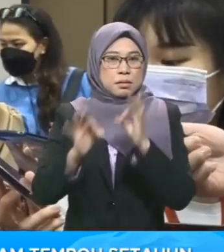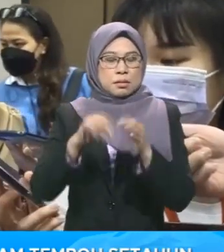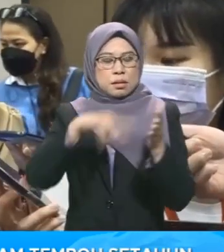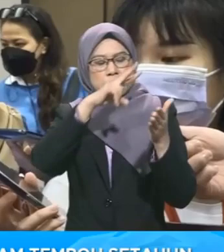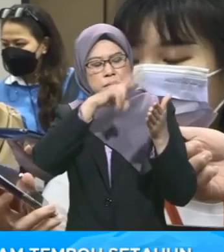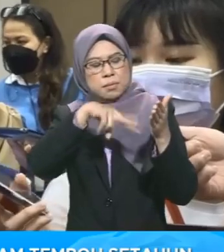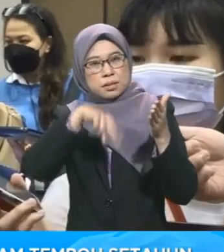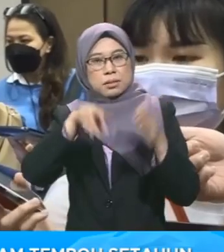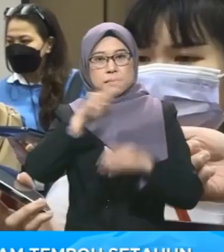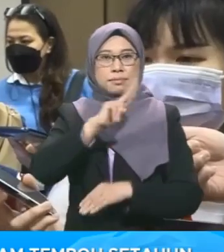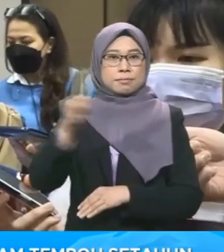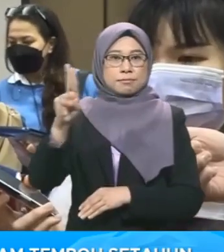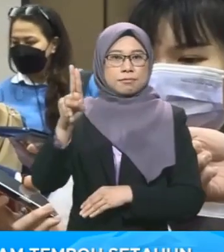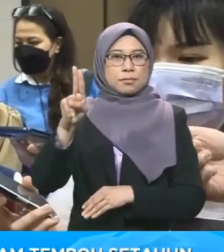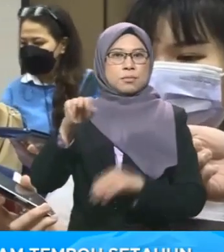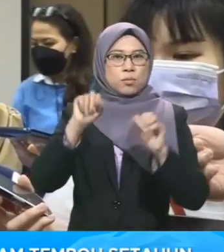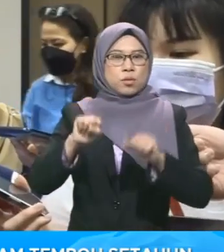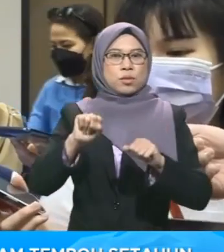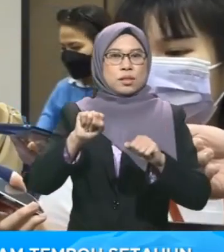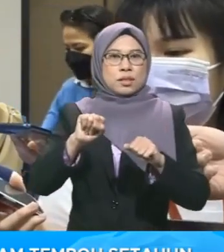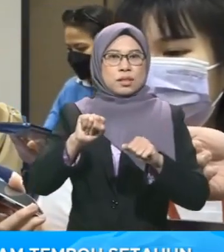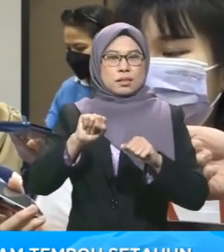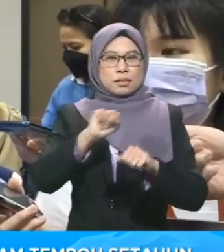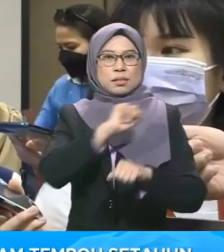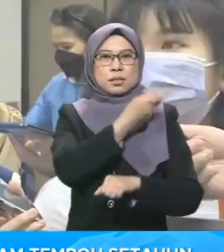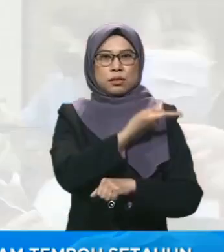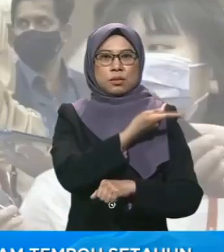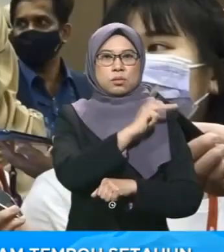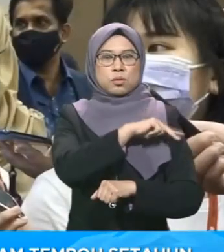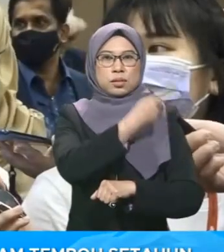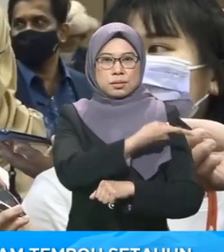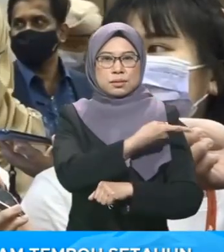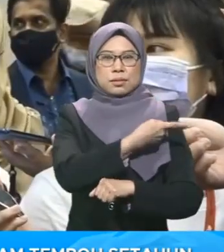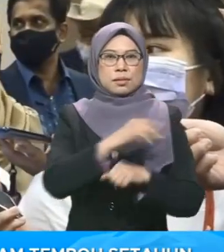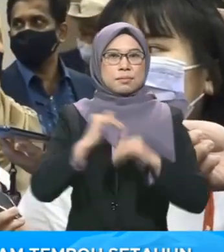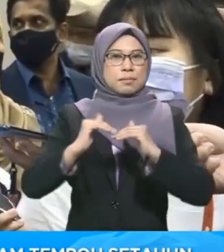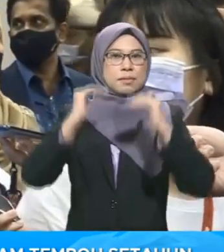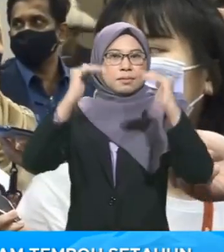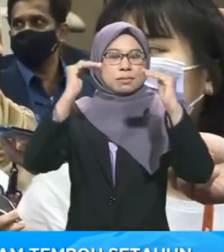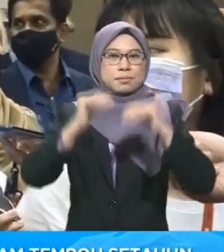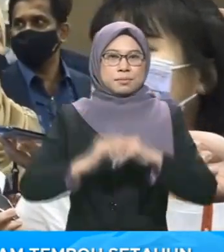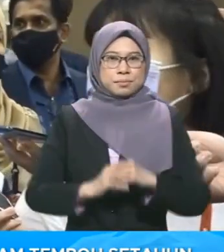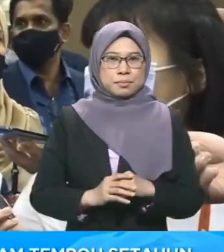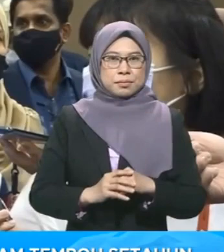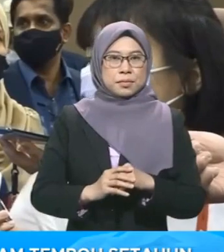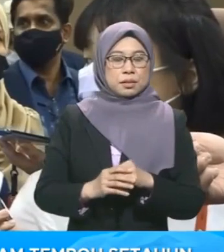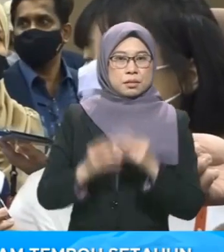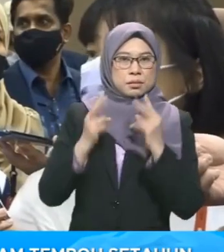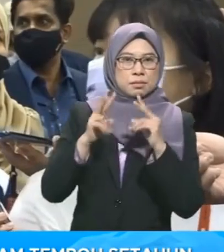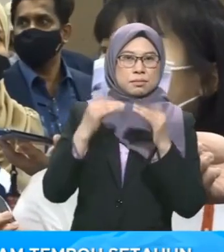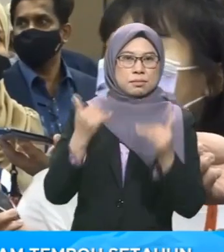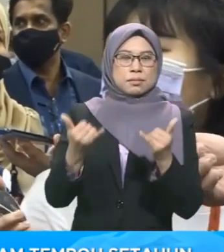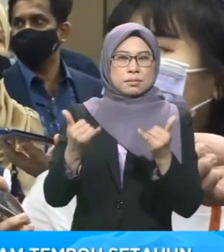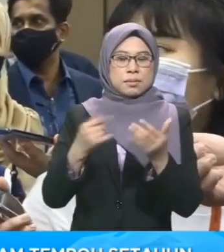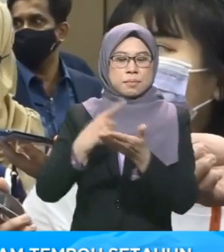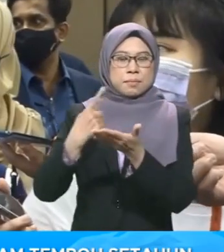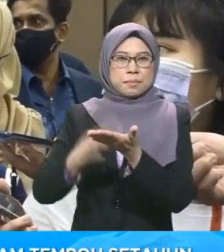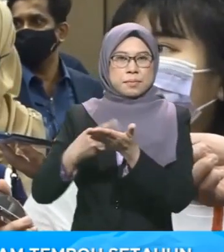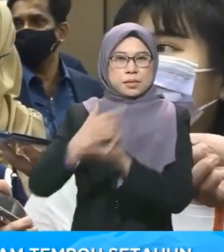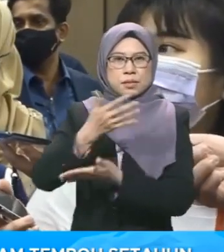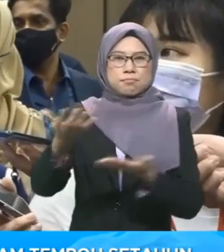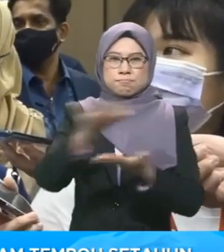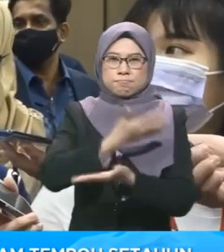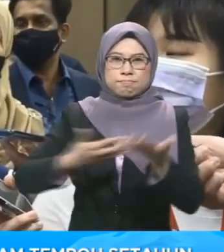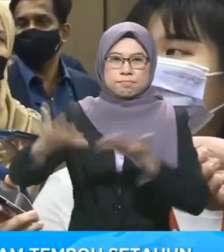kita baca Aduh ini dia boleh difokuskan mengikut fasa-fasa tenaga kita Tengok ya Oke ini kita telah menghadirkan pembicara dengan